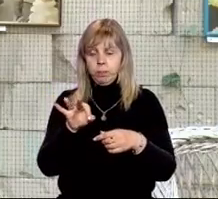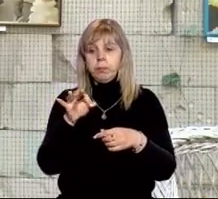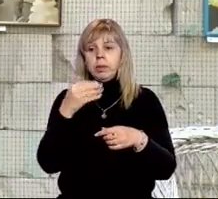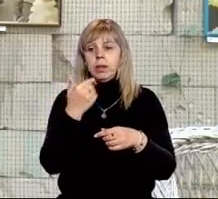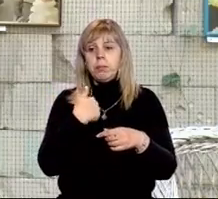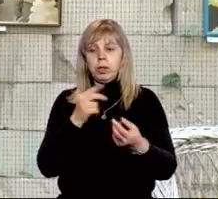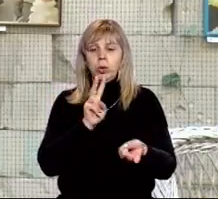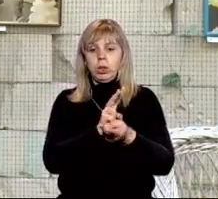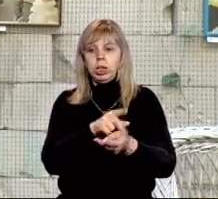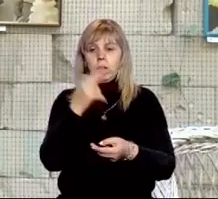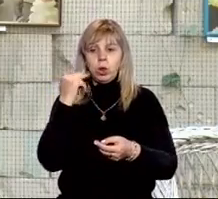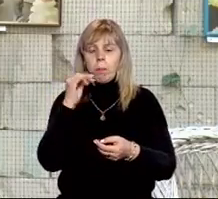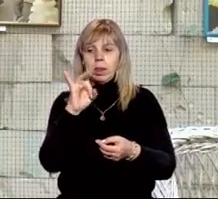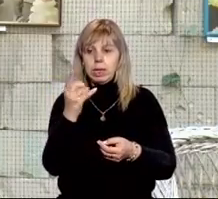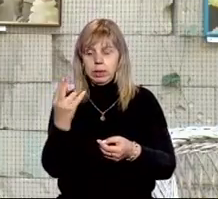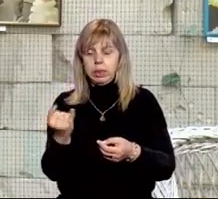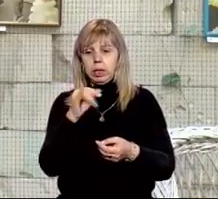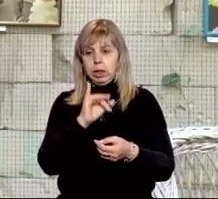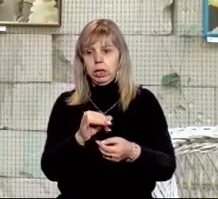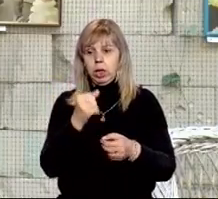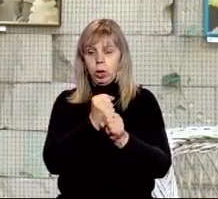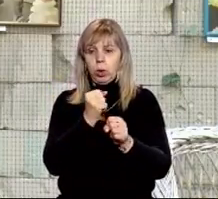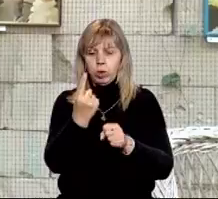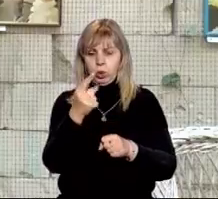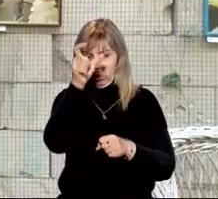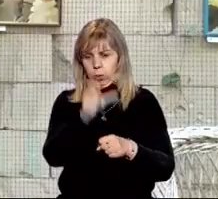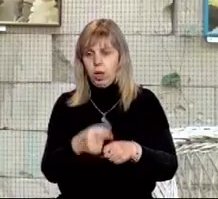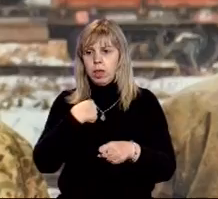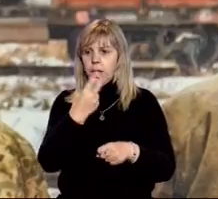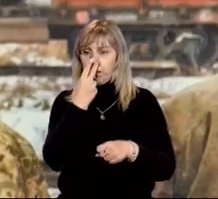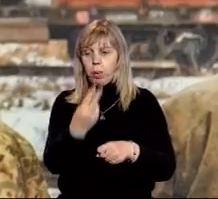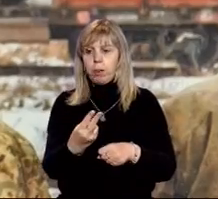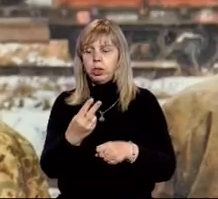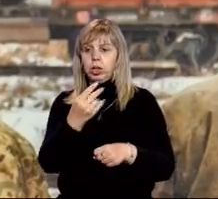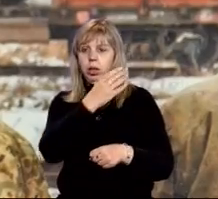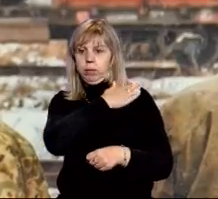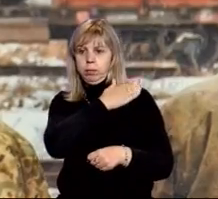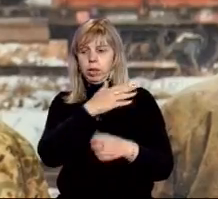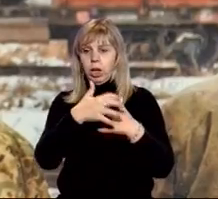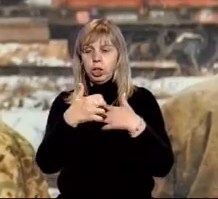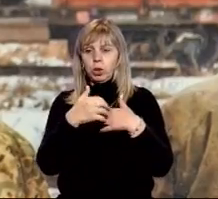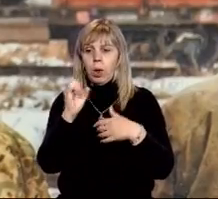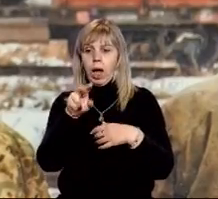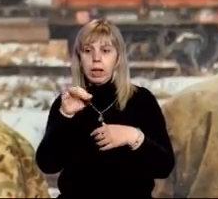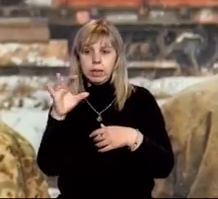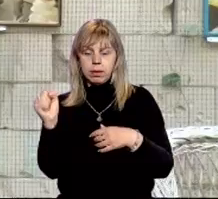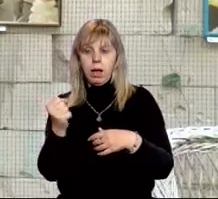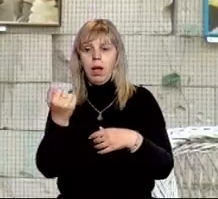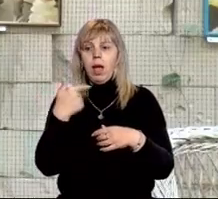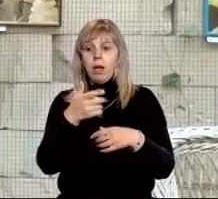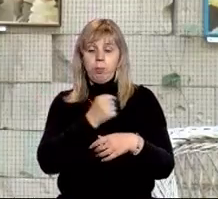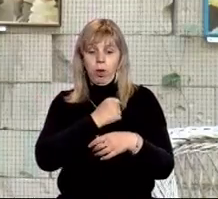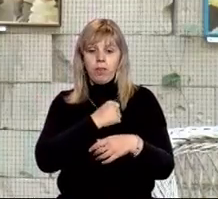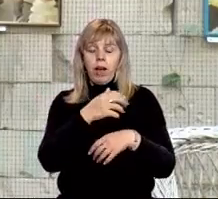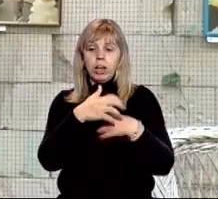ми зустрічали їх в Доминицях, і у одного бійця я побачив на плечі кішку Алісу, яку бойова кішка, яку